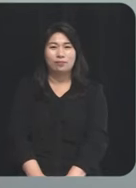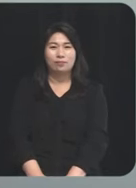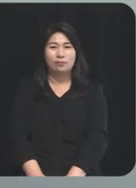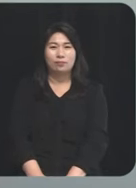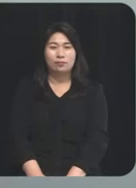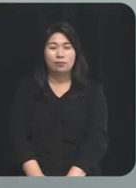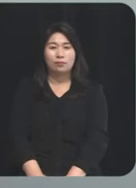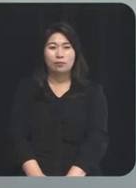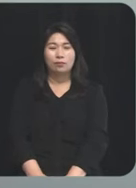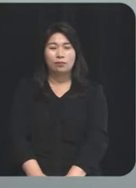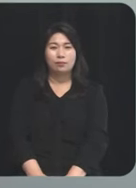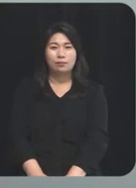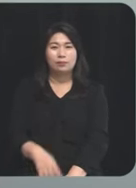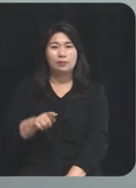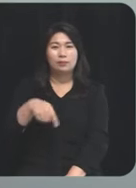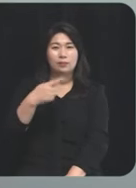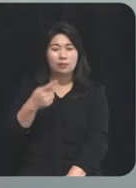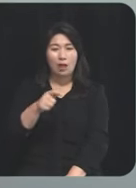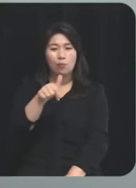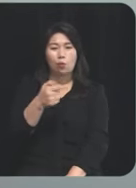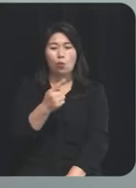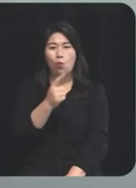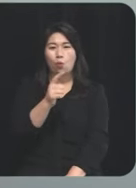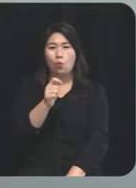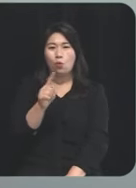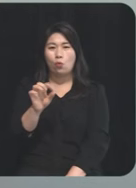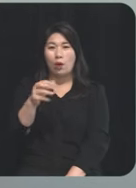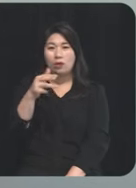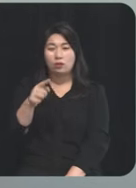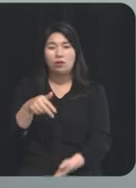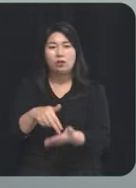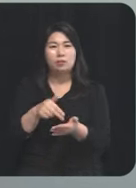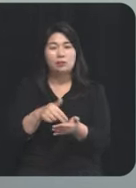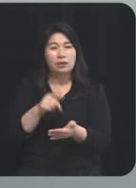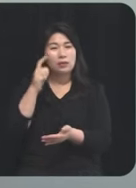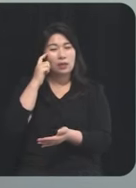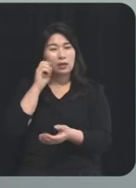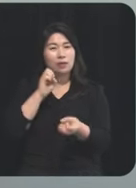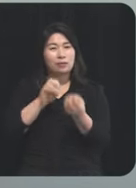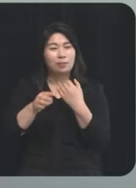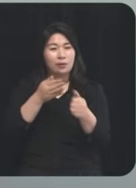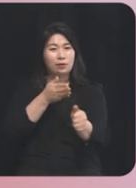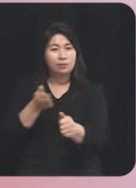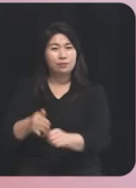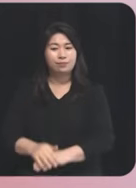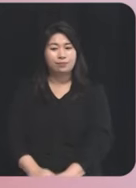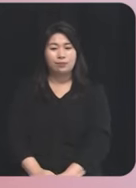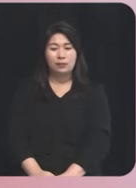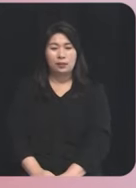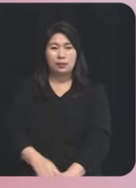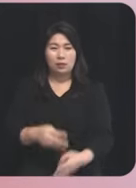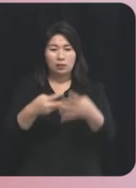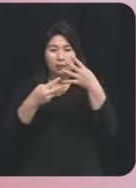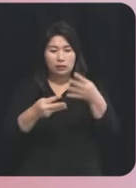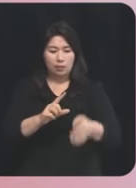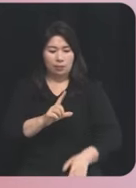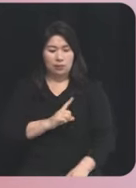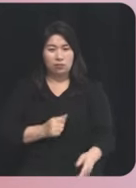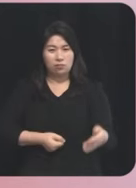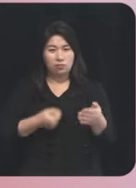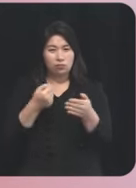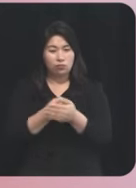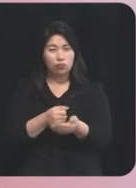이어서 고광철 후보께서는 어떤 생각인지 말씀을 해주시기 바라겠습니다. 네, 4.3 정명의